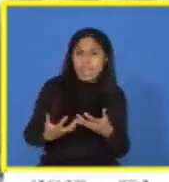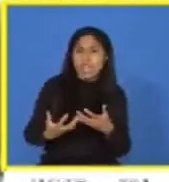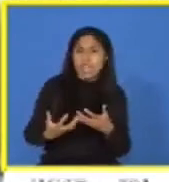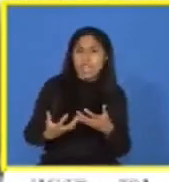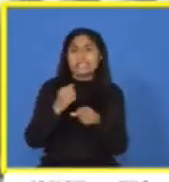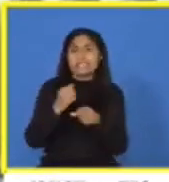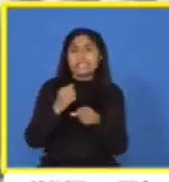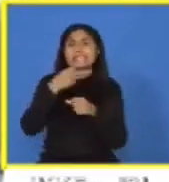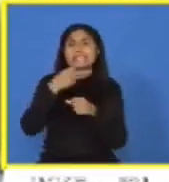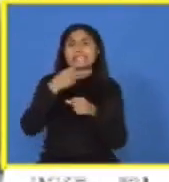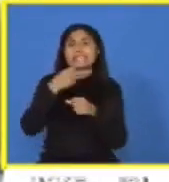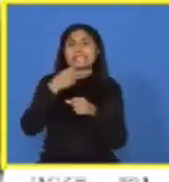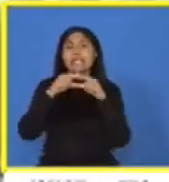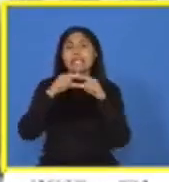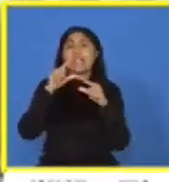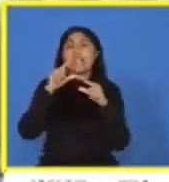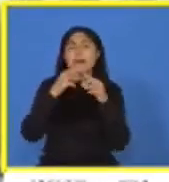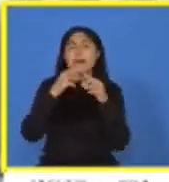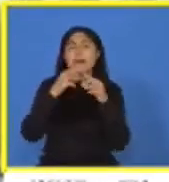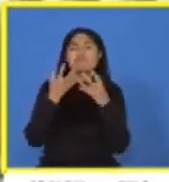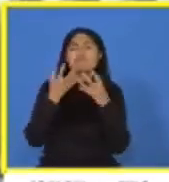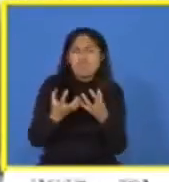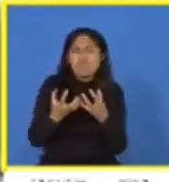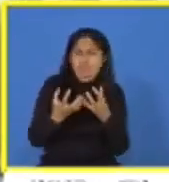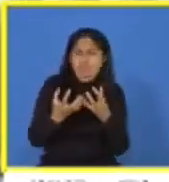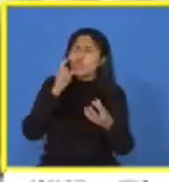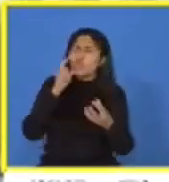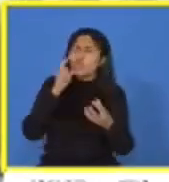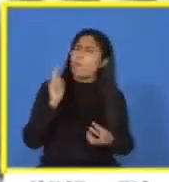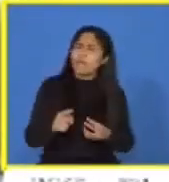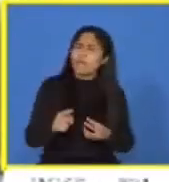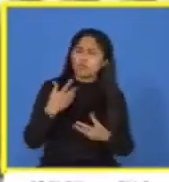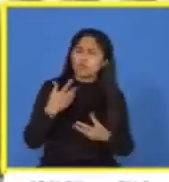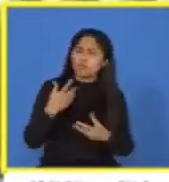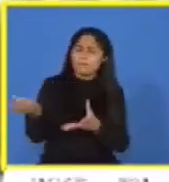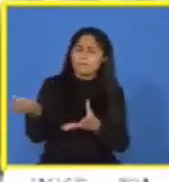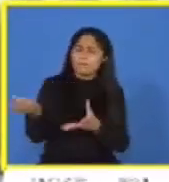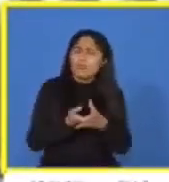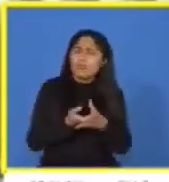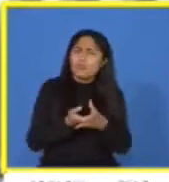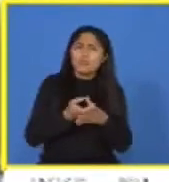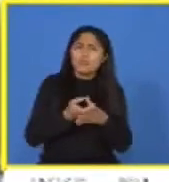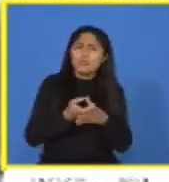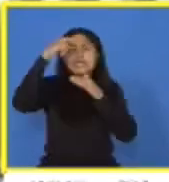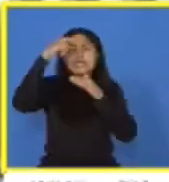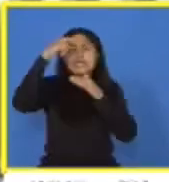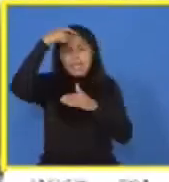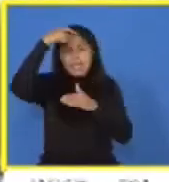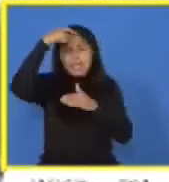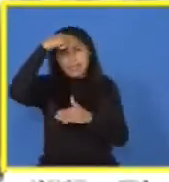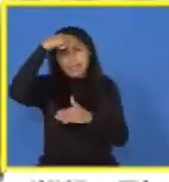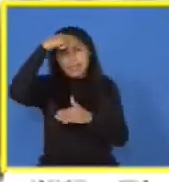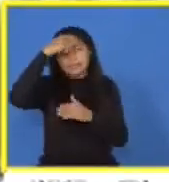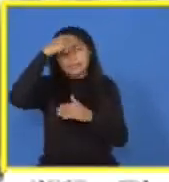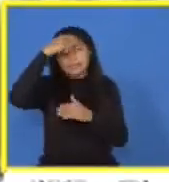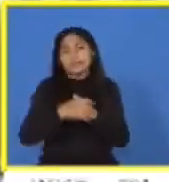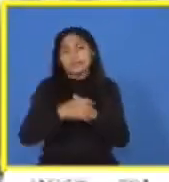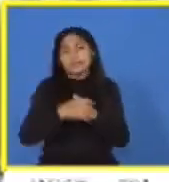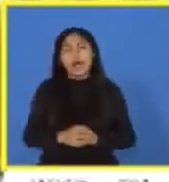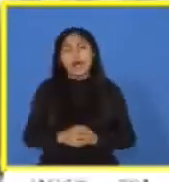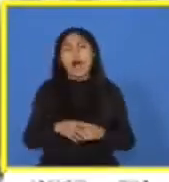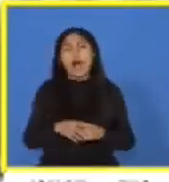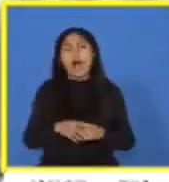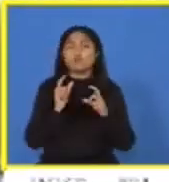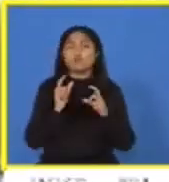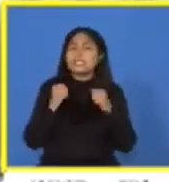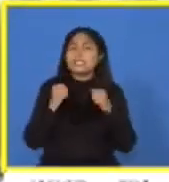gejala ringan, kalau gejala sedang berat itu pasti sudah di rumah sakit. Kemudian juga untuk kesiapan